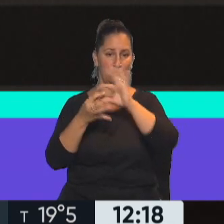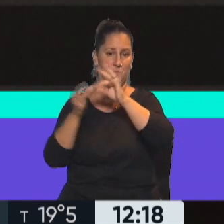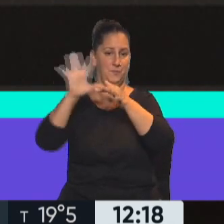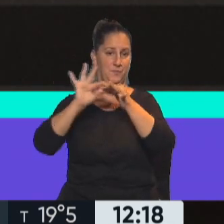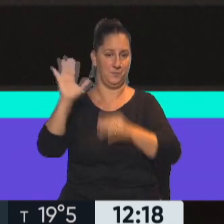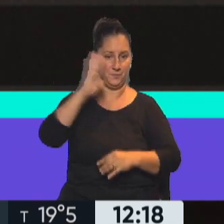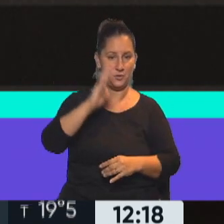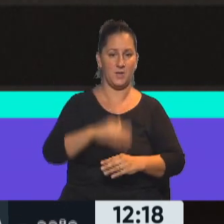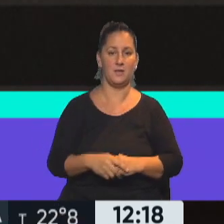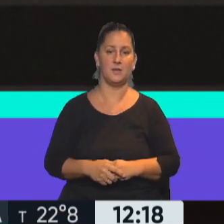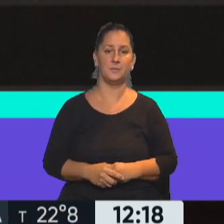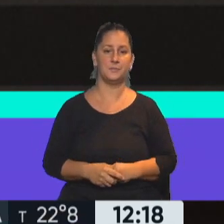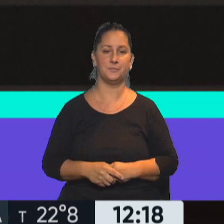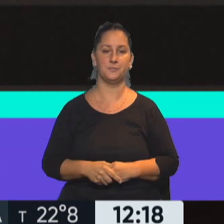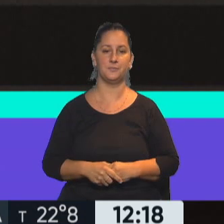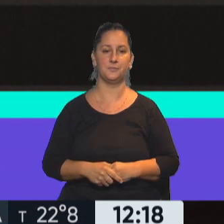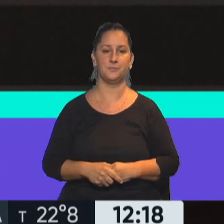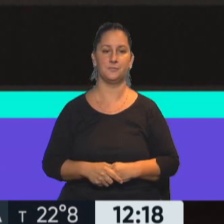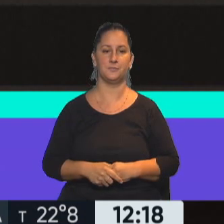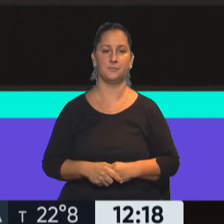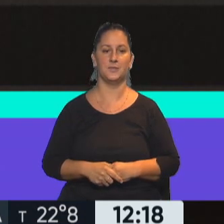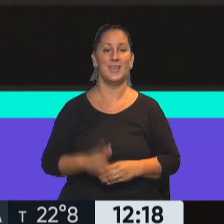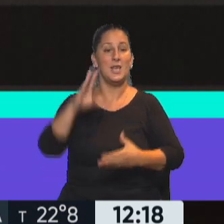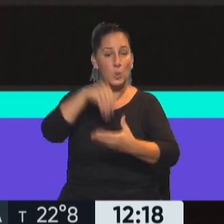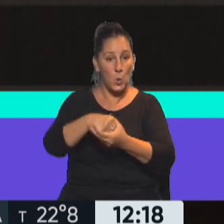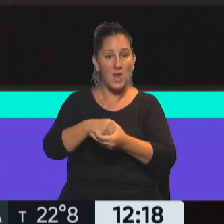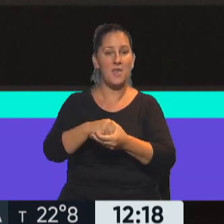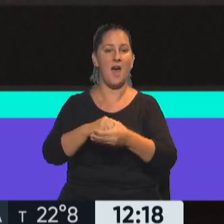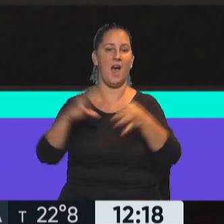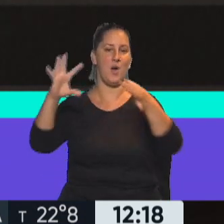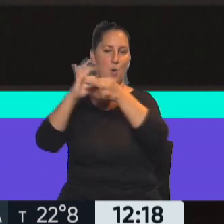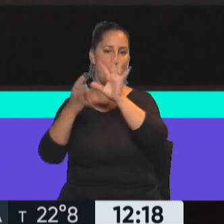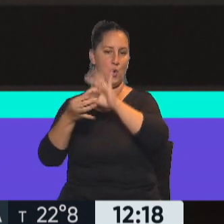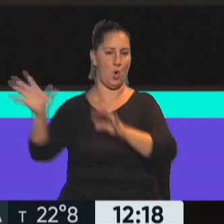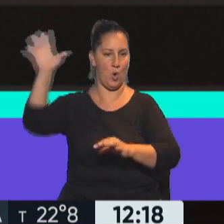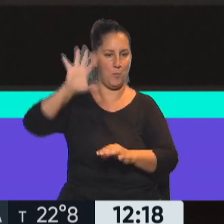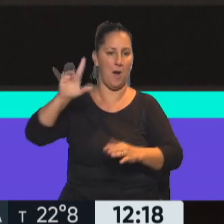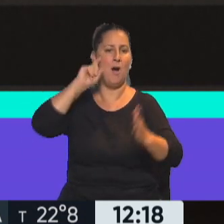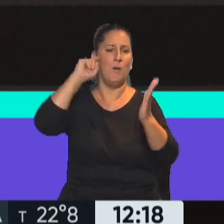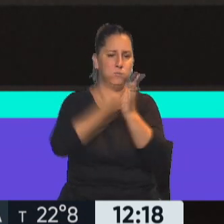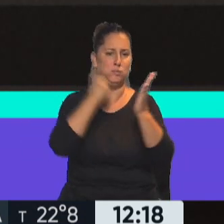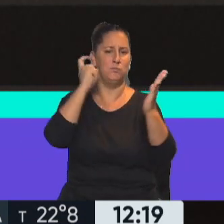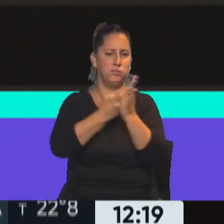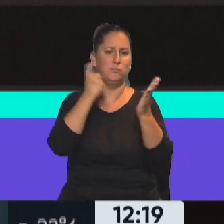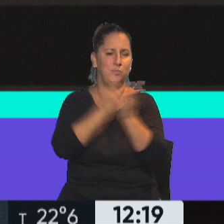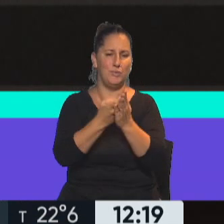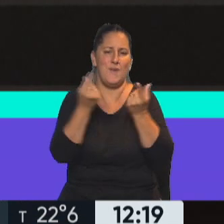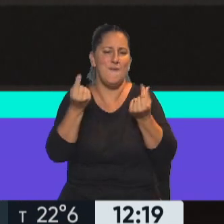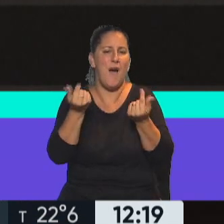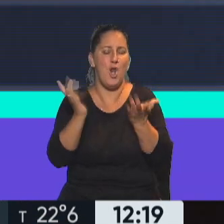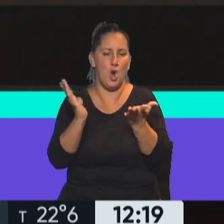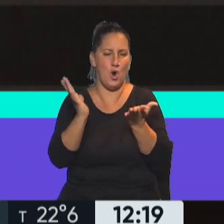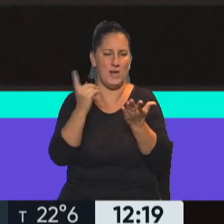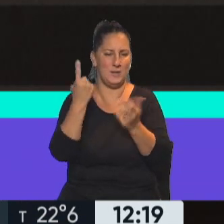опасно действуют сейчас наши западные коллеги, включая Евросоюз, который в нарушении всех своих принципов и ценностей,